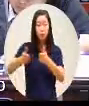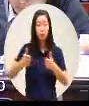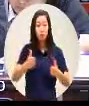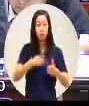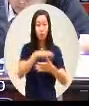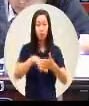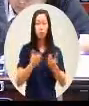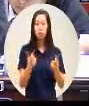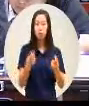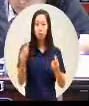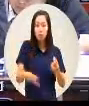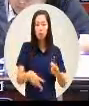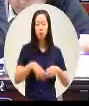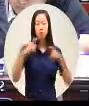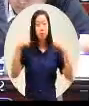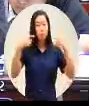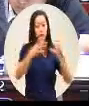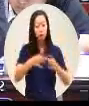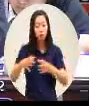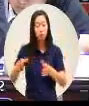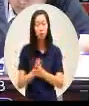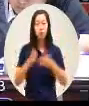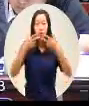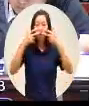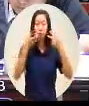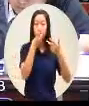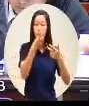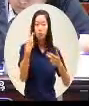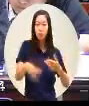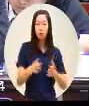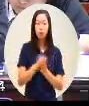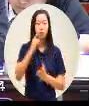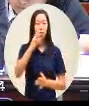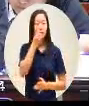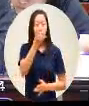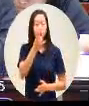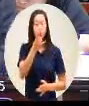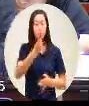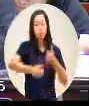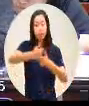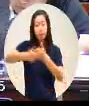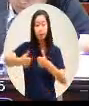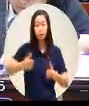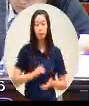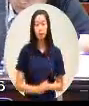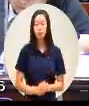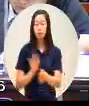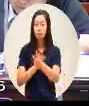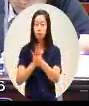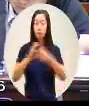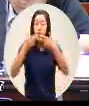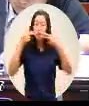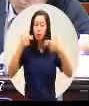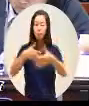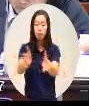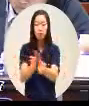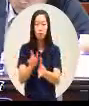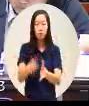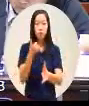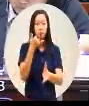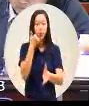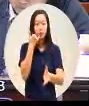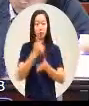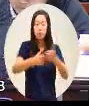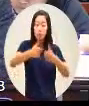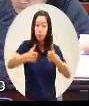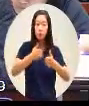面，我们会多办原住民族语甚至所谓母语的这个比赛，让原住民的孩子有舞台可以表现他们自